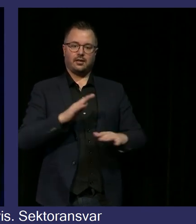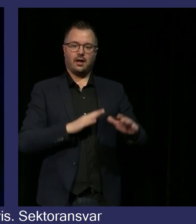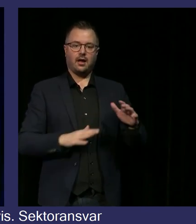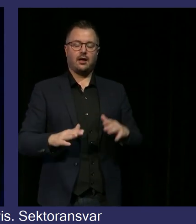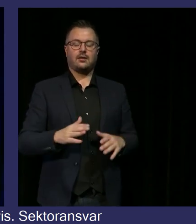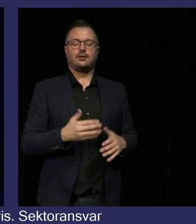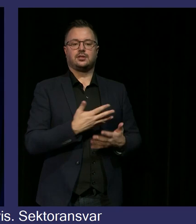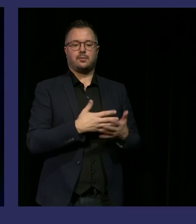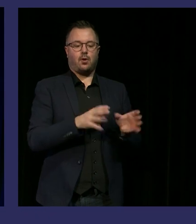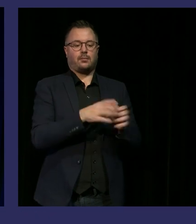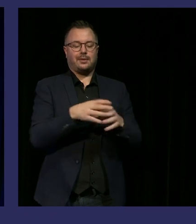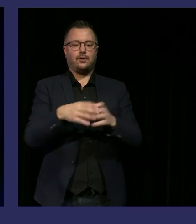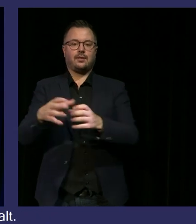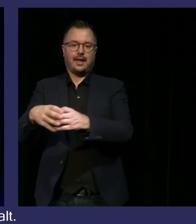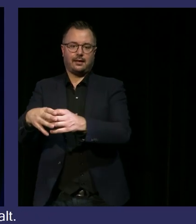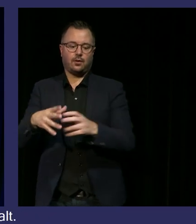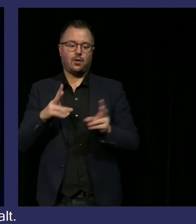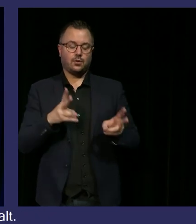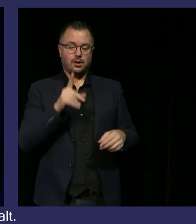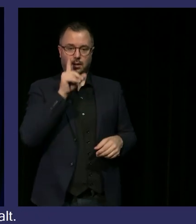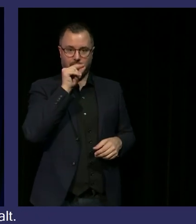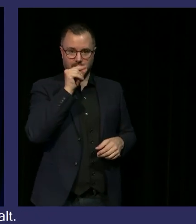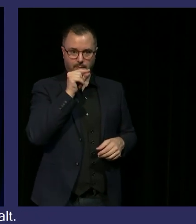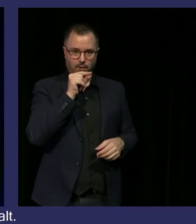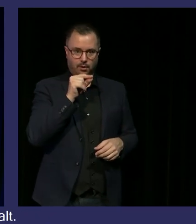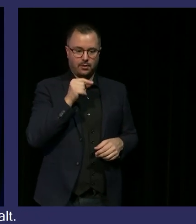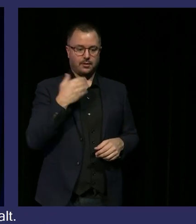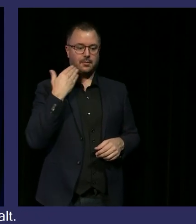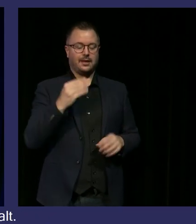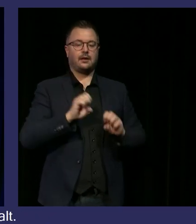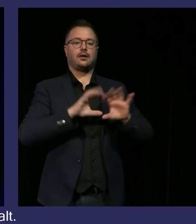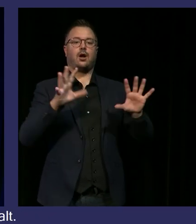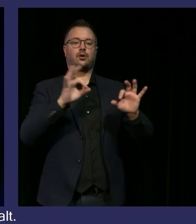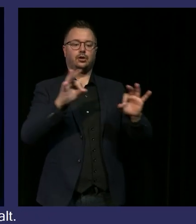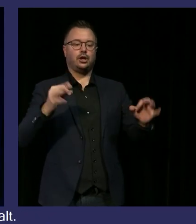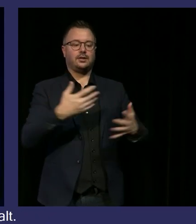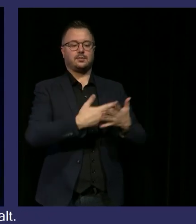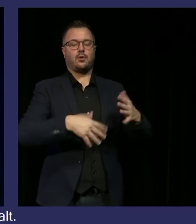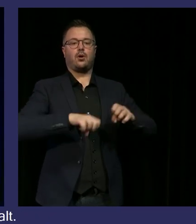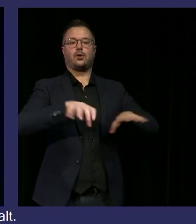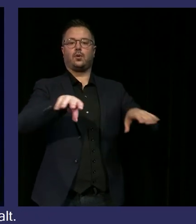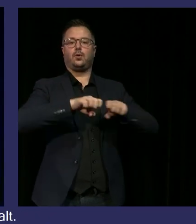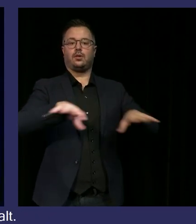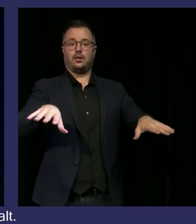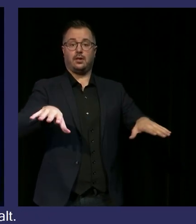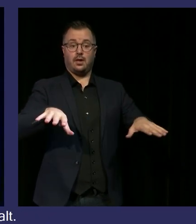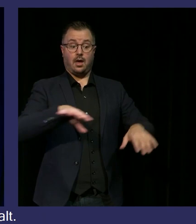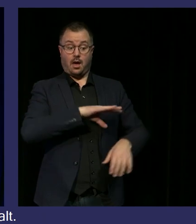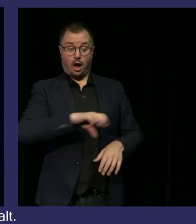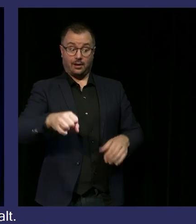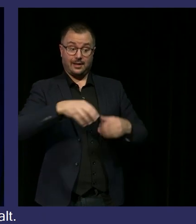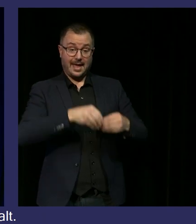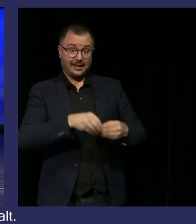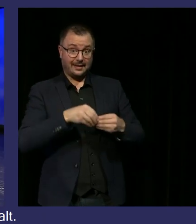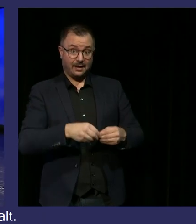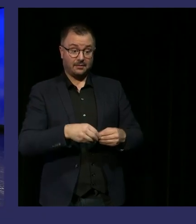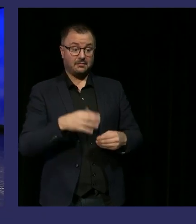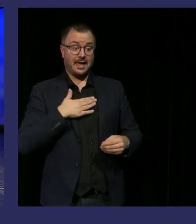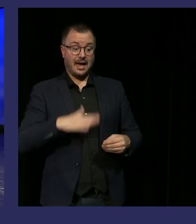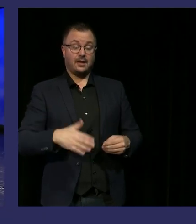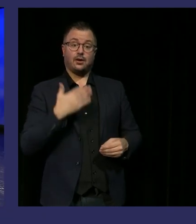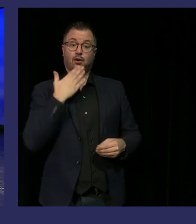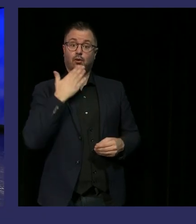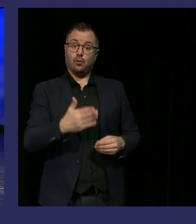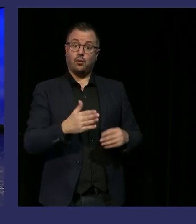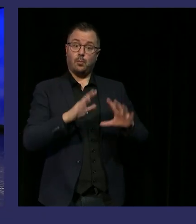påse at det blir klart språk overalt. Alle enige om at det en god modell?